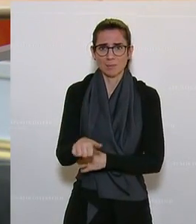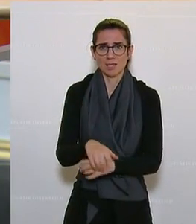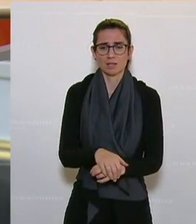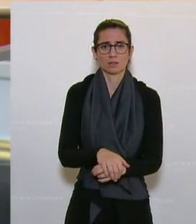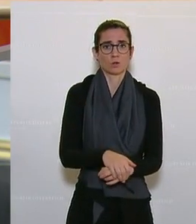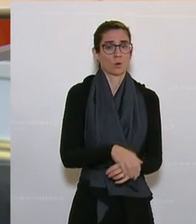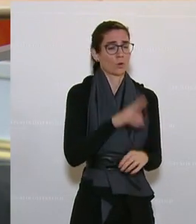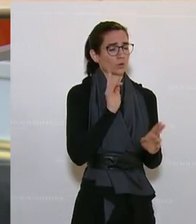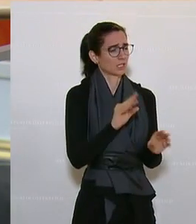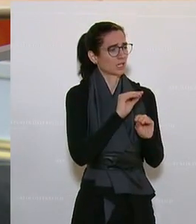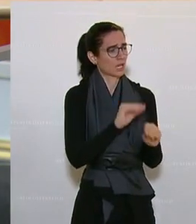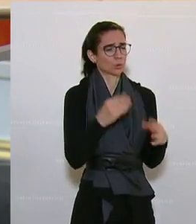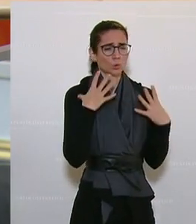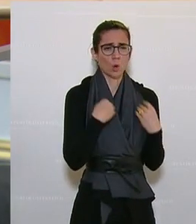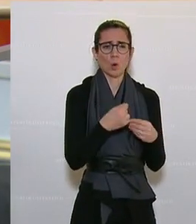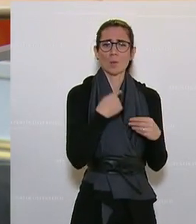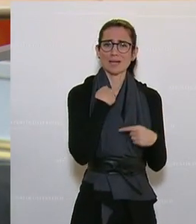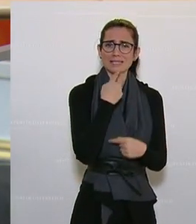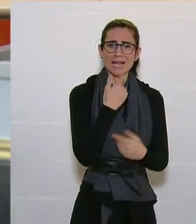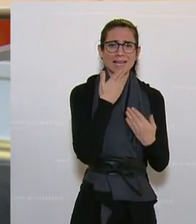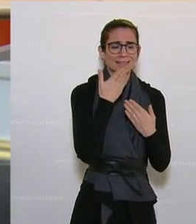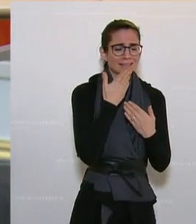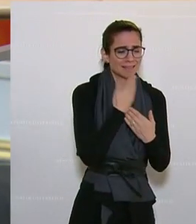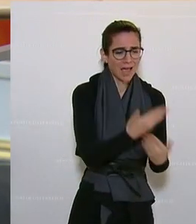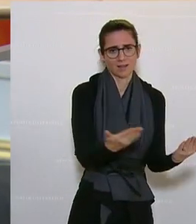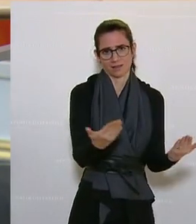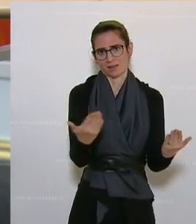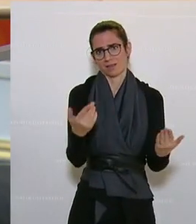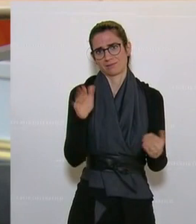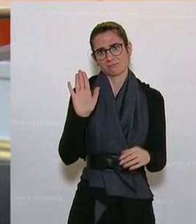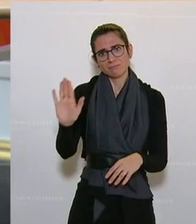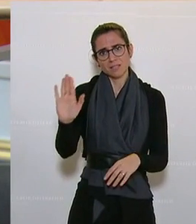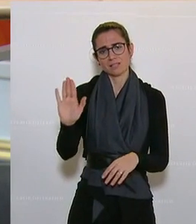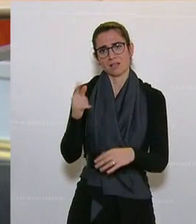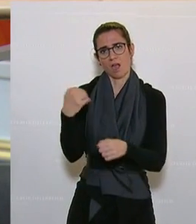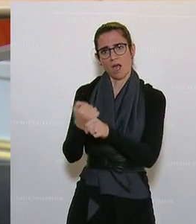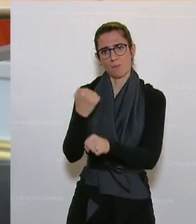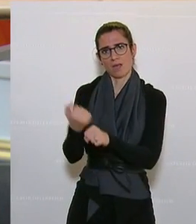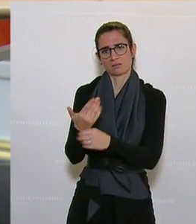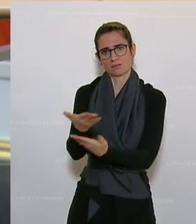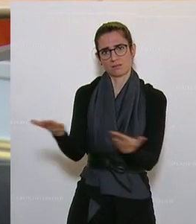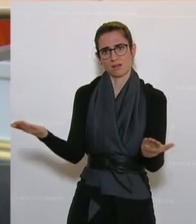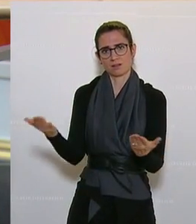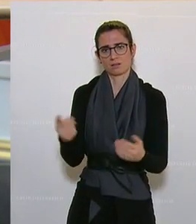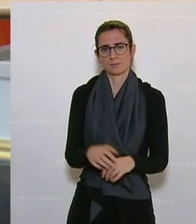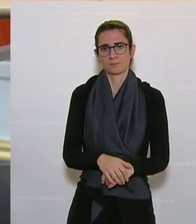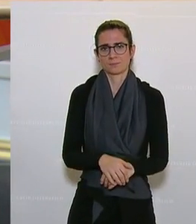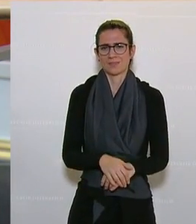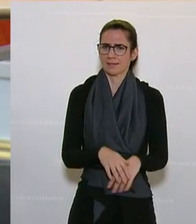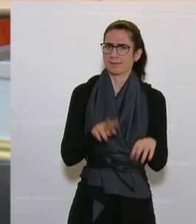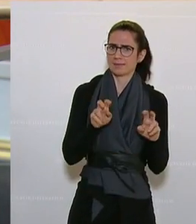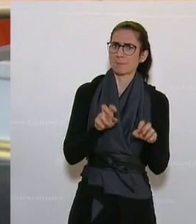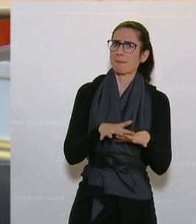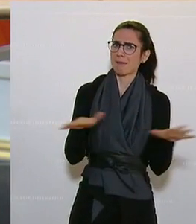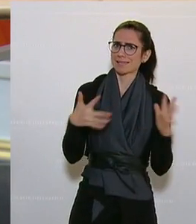da kann ich wirklich nur den Dank an all diese Gruppen verstärken. Und bei der Gelegenheit, man kann zu diesem Massentest stehen, wie man will,